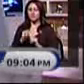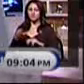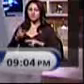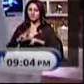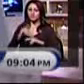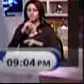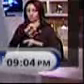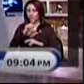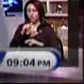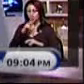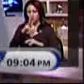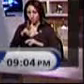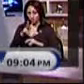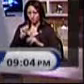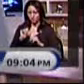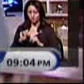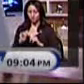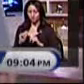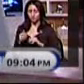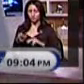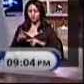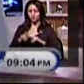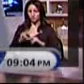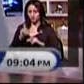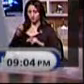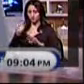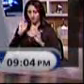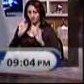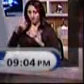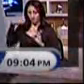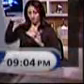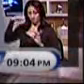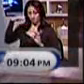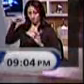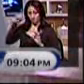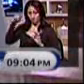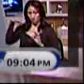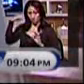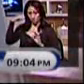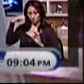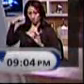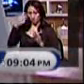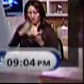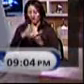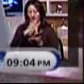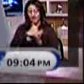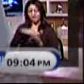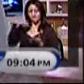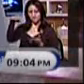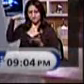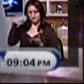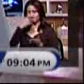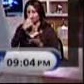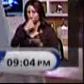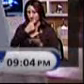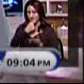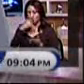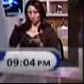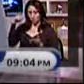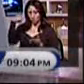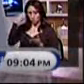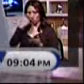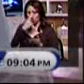احنا عندنا خلط هنا. من حق السلطة المنتخبة طبعا، ده قبل 22 نوفمبر، قبل 22 نوفمبر كان